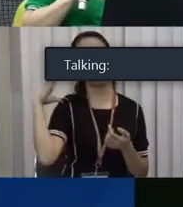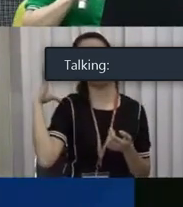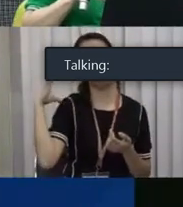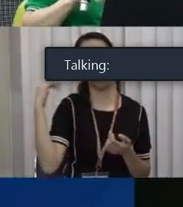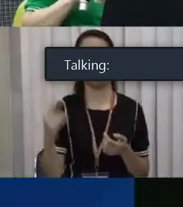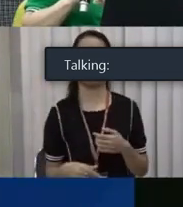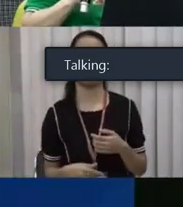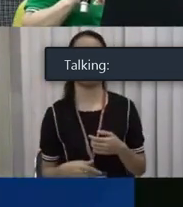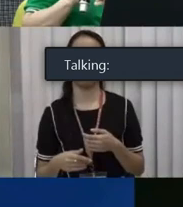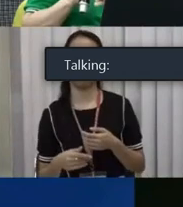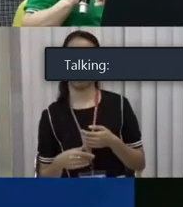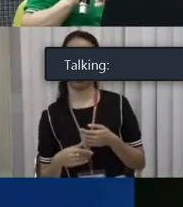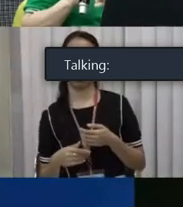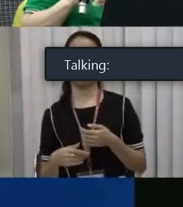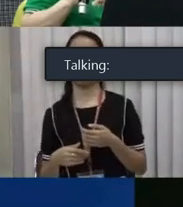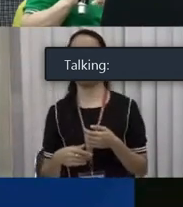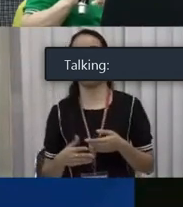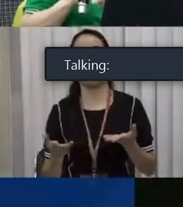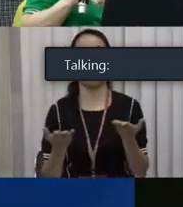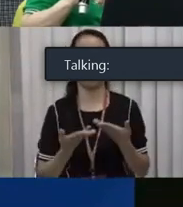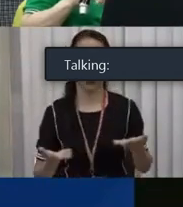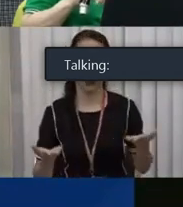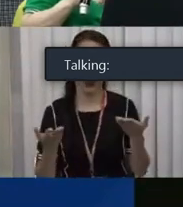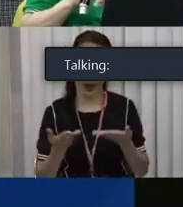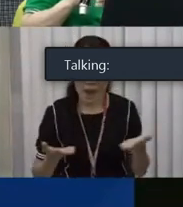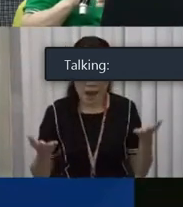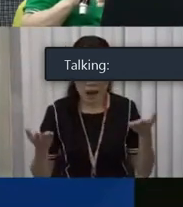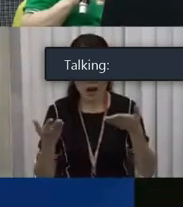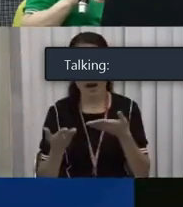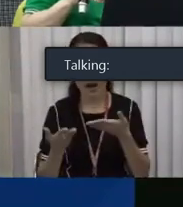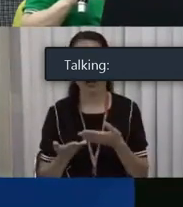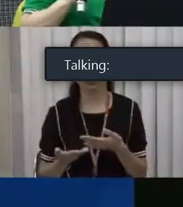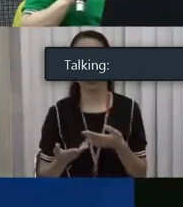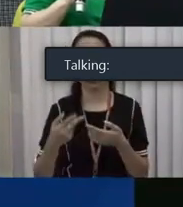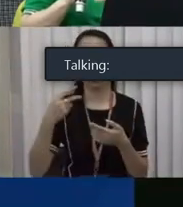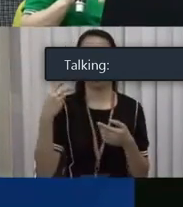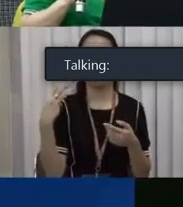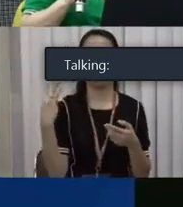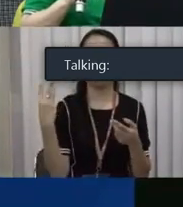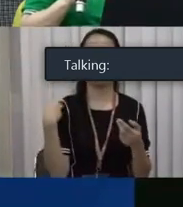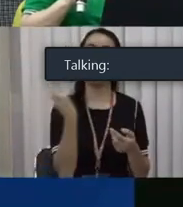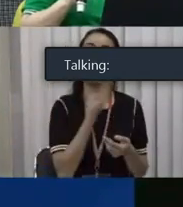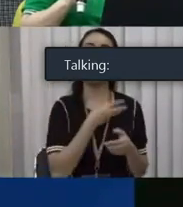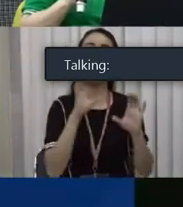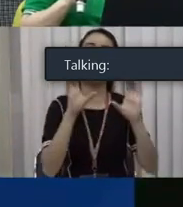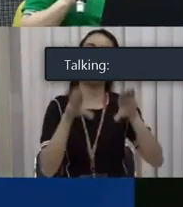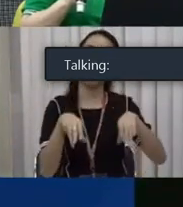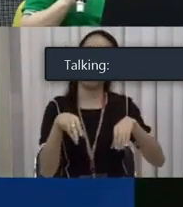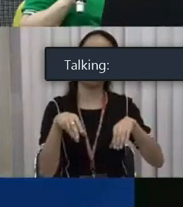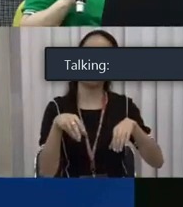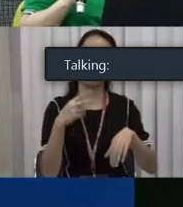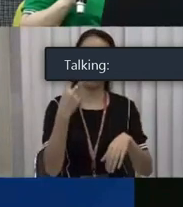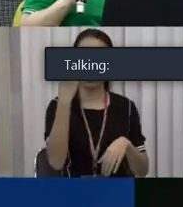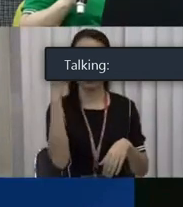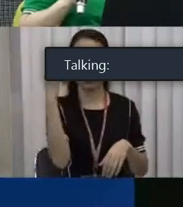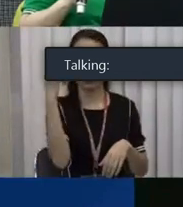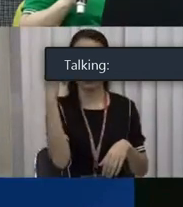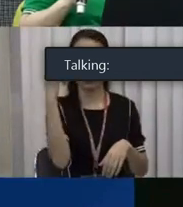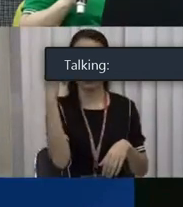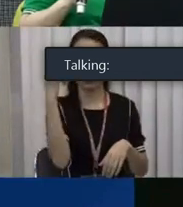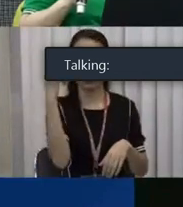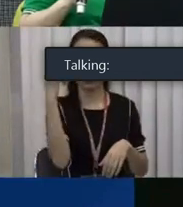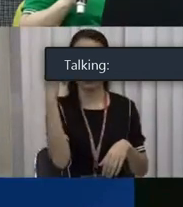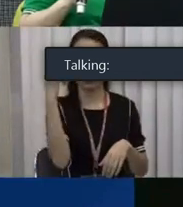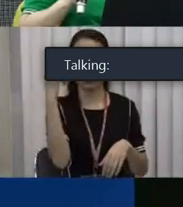vacancies. So, gi-mention po niya about PhilJobNet, mao ni ang government employment portal, nga mag-abot diri ang atong